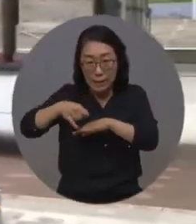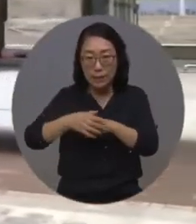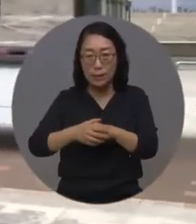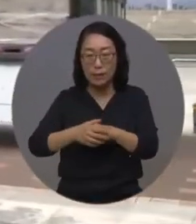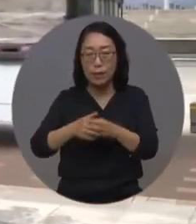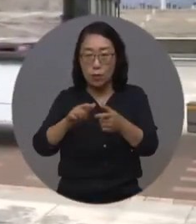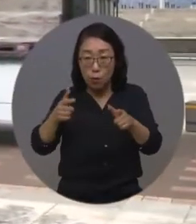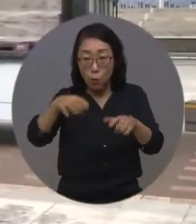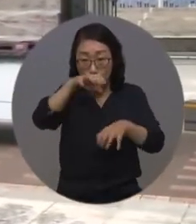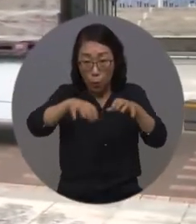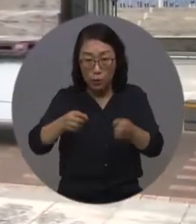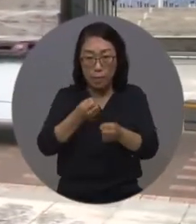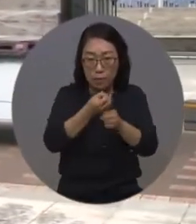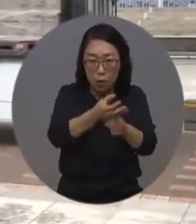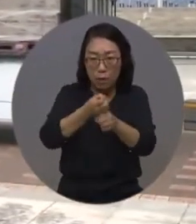전달할 예정입니다